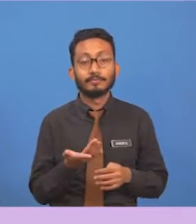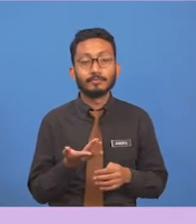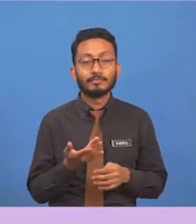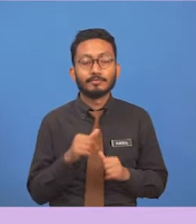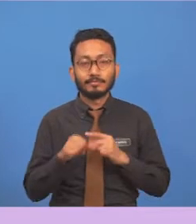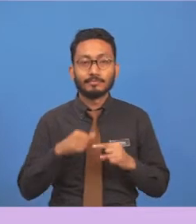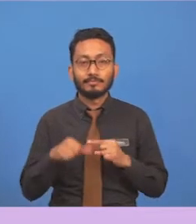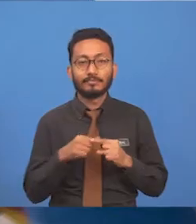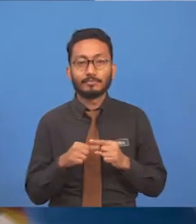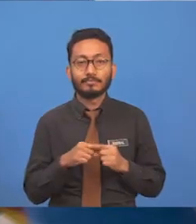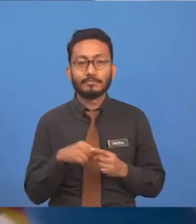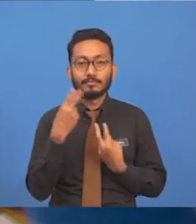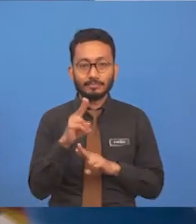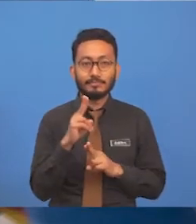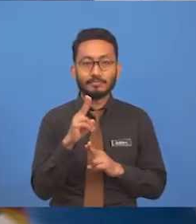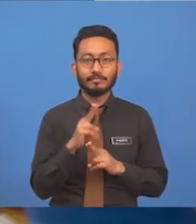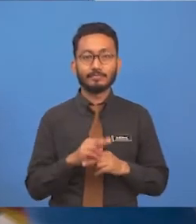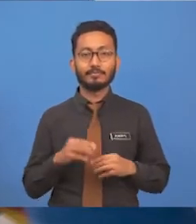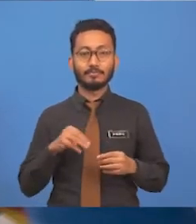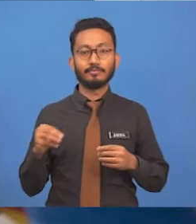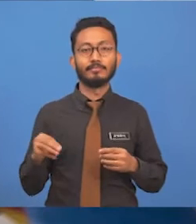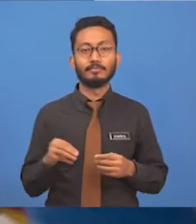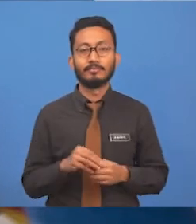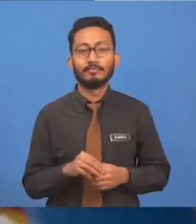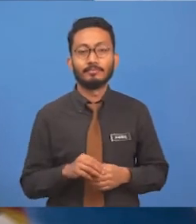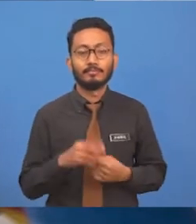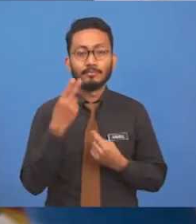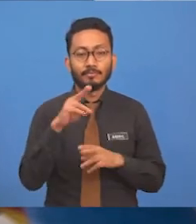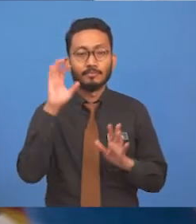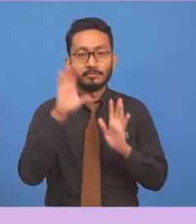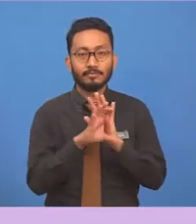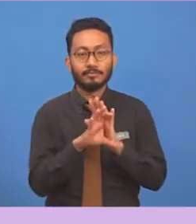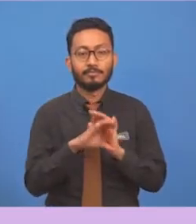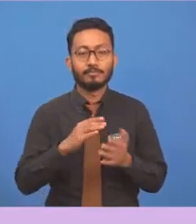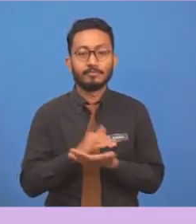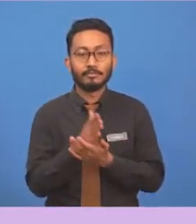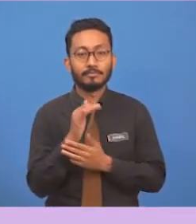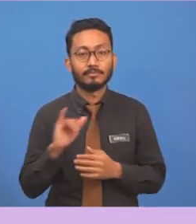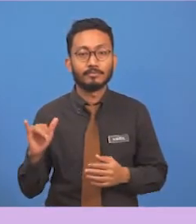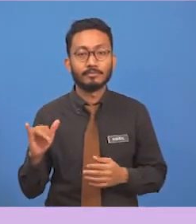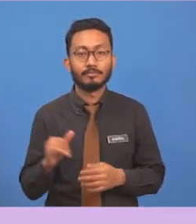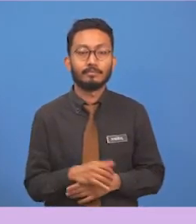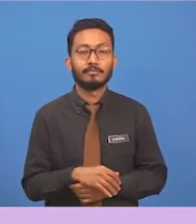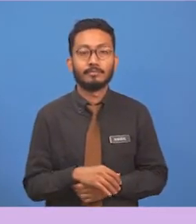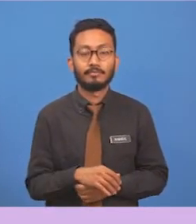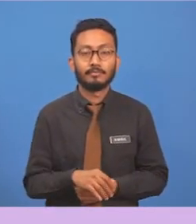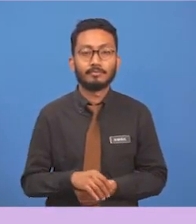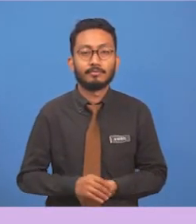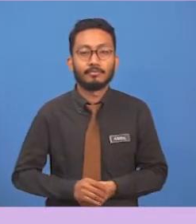dihormati murid-murid silang Perhatikan gambar ini situasi dua